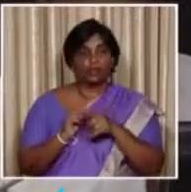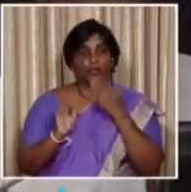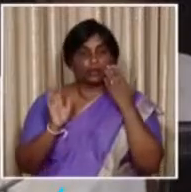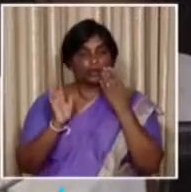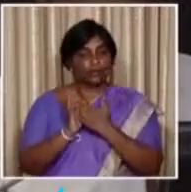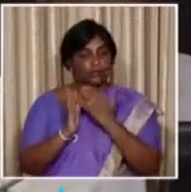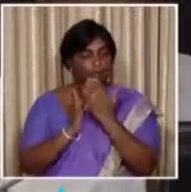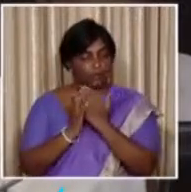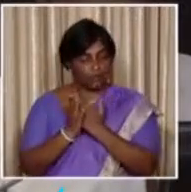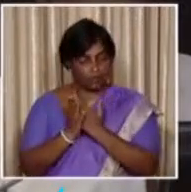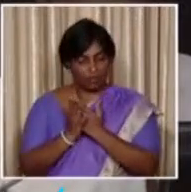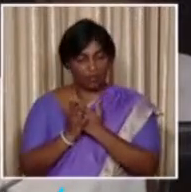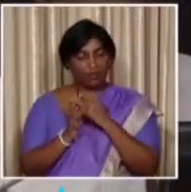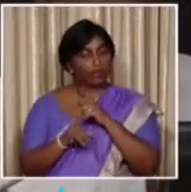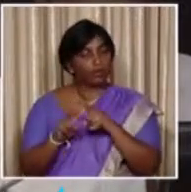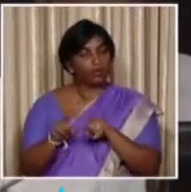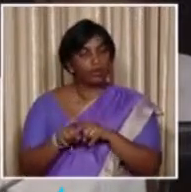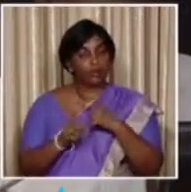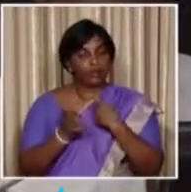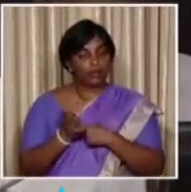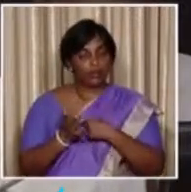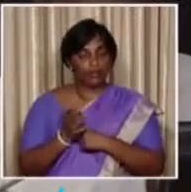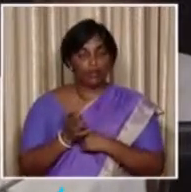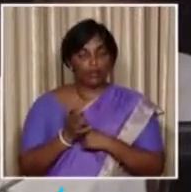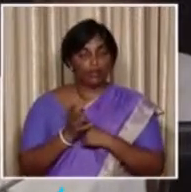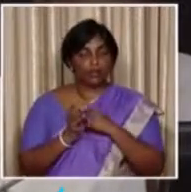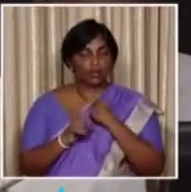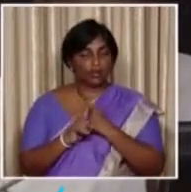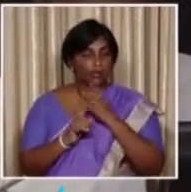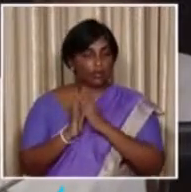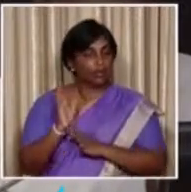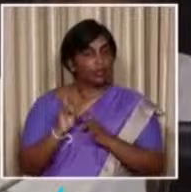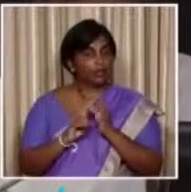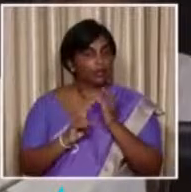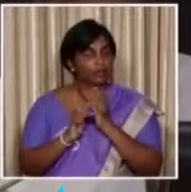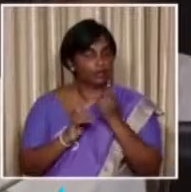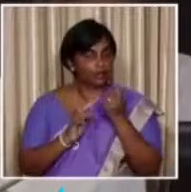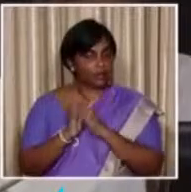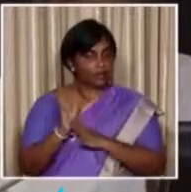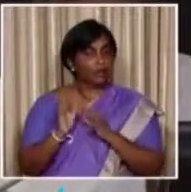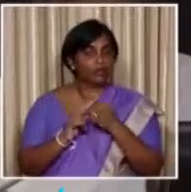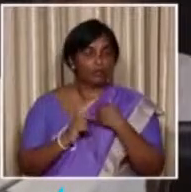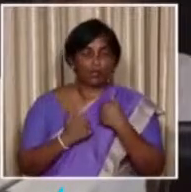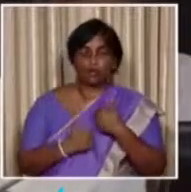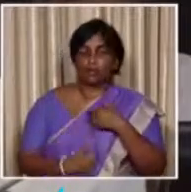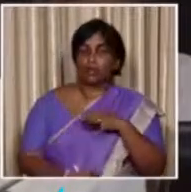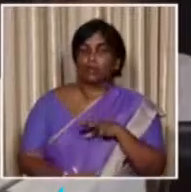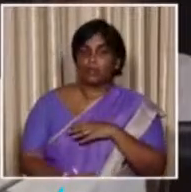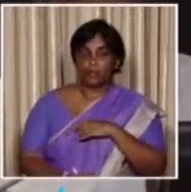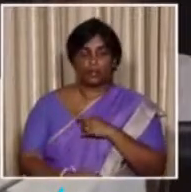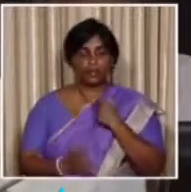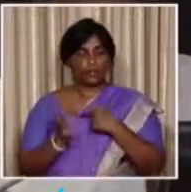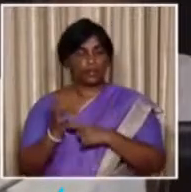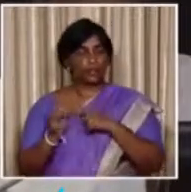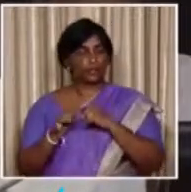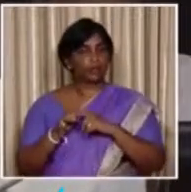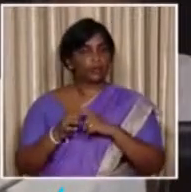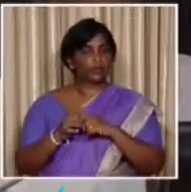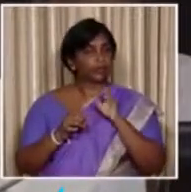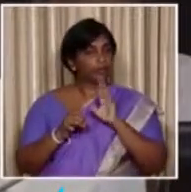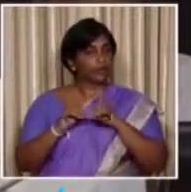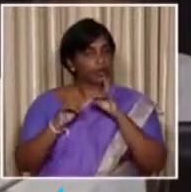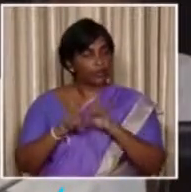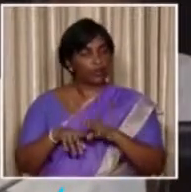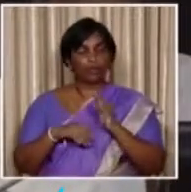මම වැඩපිළිවෙලක් ඒ ආණ්ඩුවේ රවි කරුණානායක මුදල් ඇමතිවරයා විදිහට කරා. එතුමත් මගේ ඒක හොඳයි කියලා පිළි අරගෙන ප්‍රසම්පාදන කොමිසමට